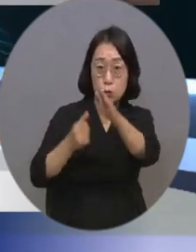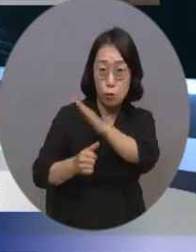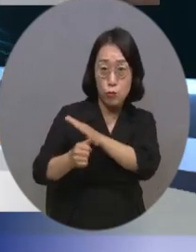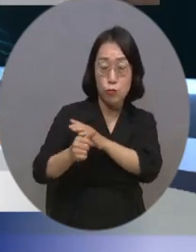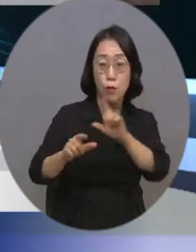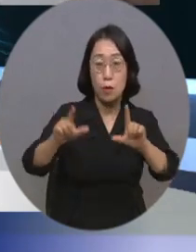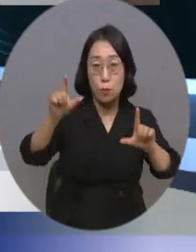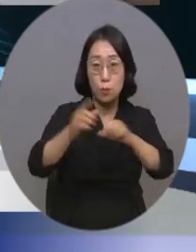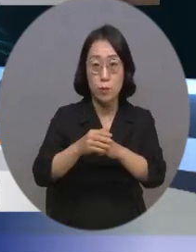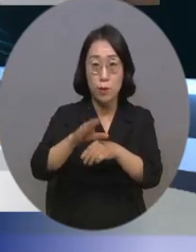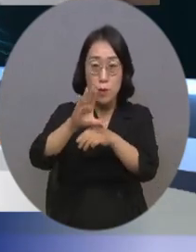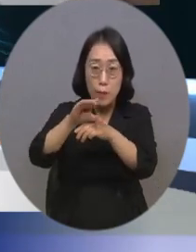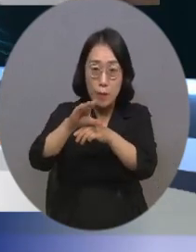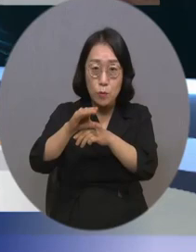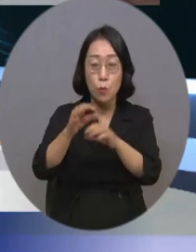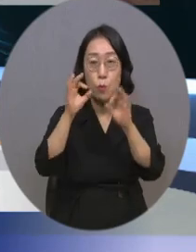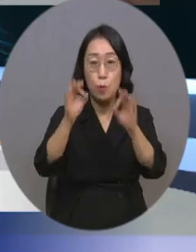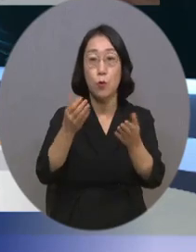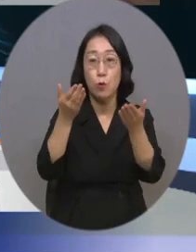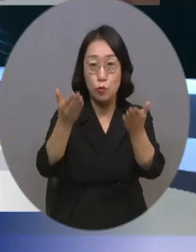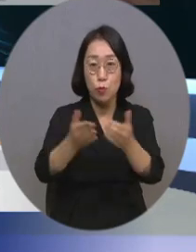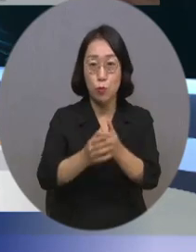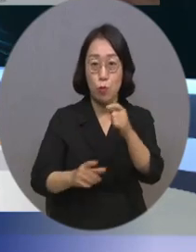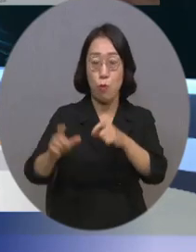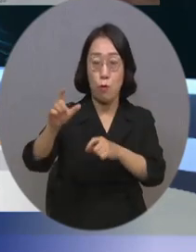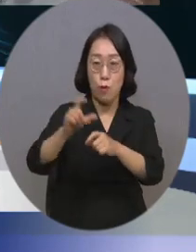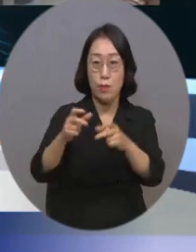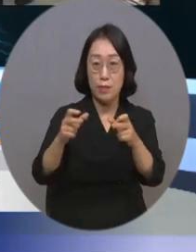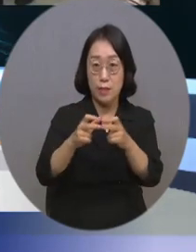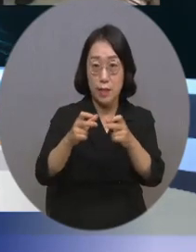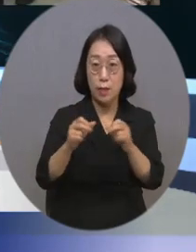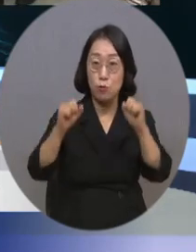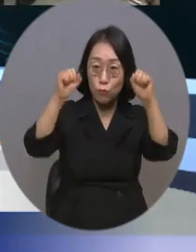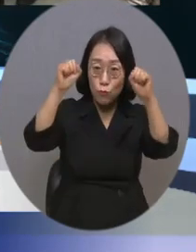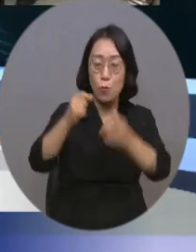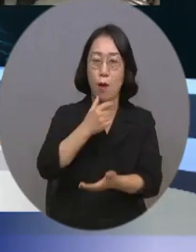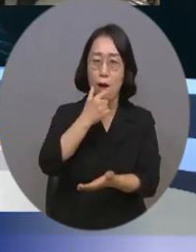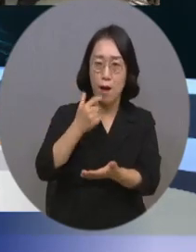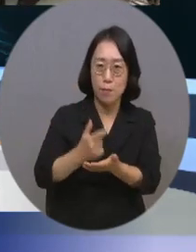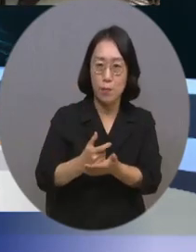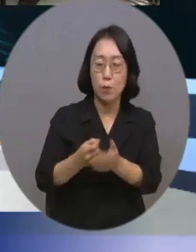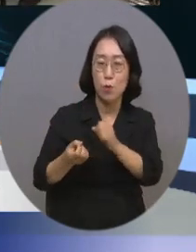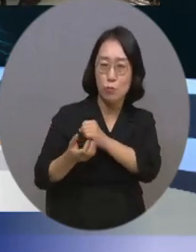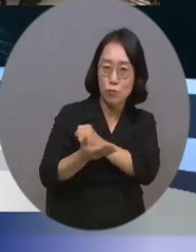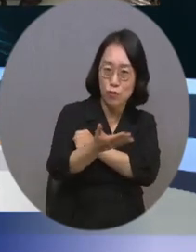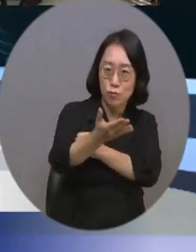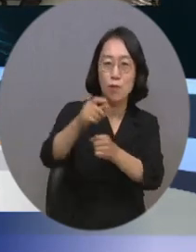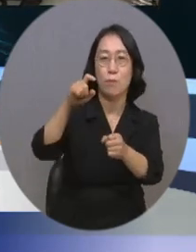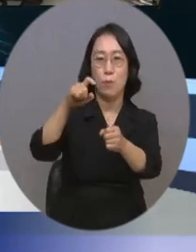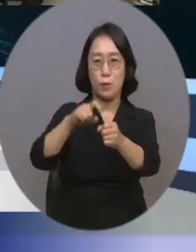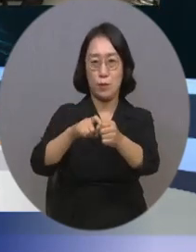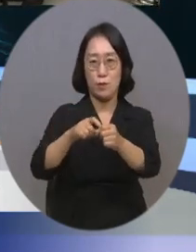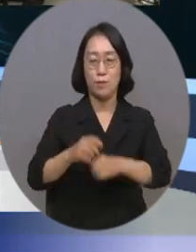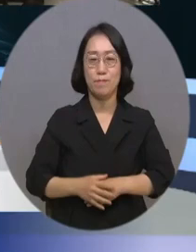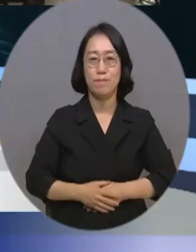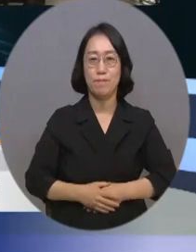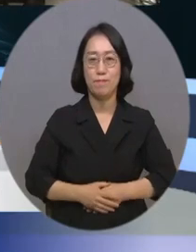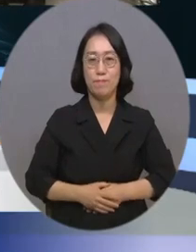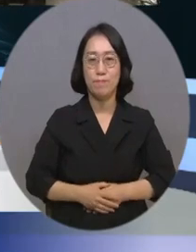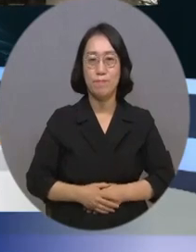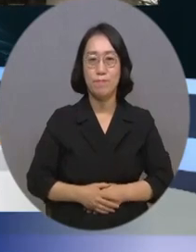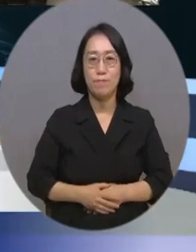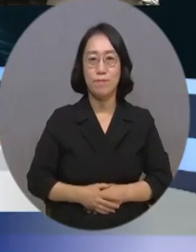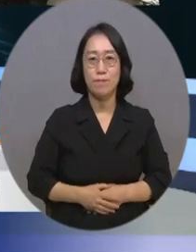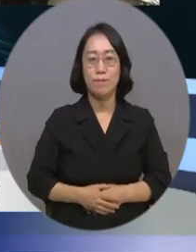경기를 복지TV를 통해 중계하고 나아가 장애인 스포츠의 감동을 널리 확산하기 위한 취지인데요. 현장의